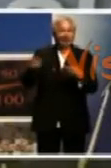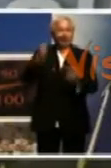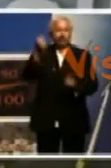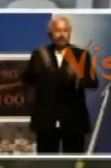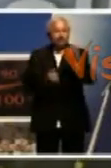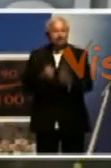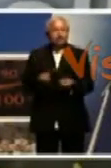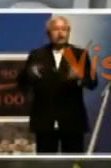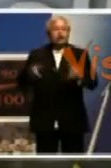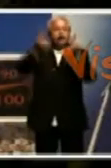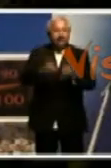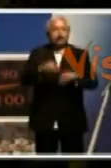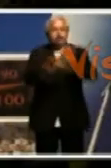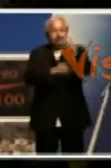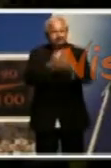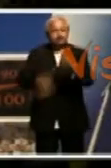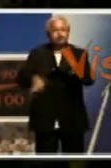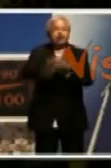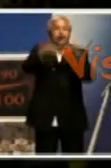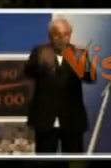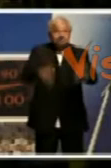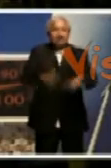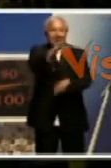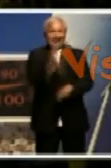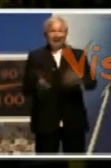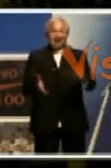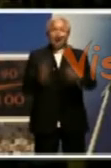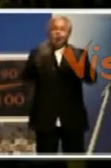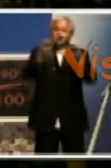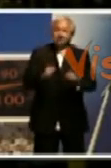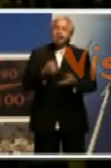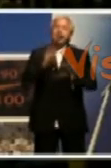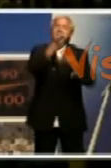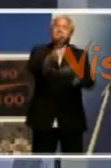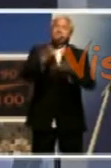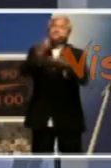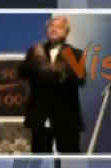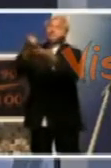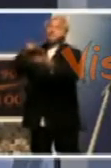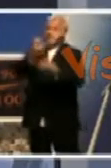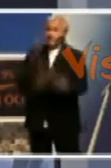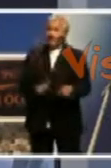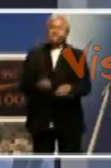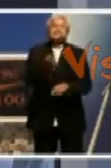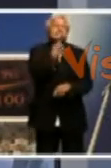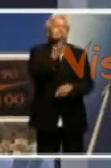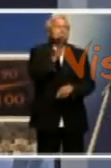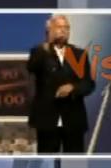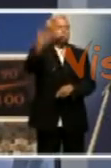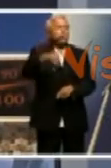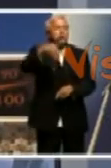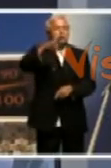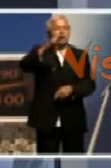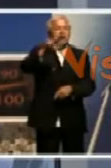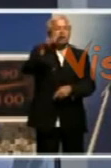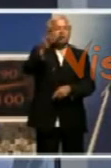di riprendere qui in Italia la possibilità di fare investimenti. Chi di voi è stato a Melfi sa che cosa